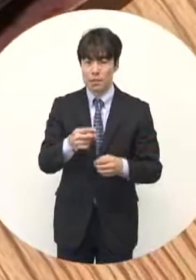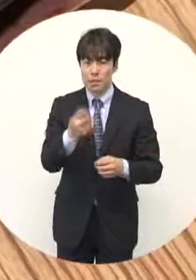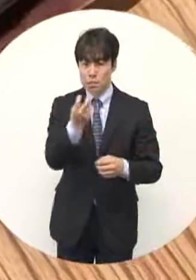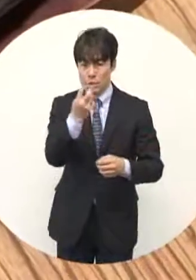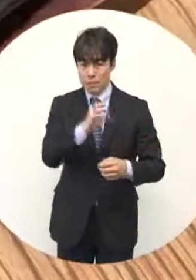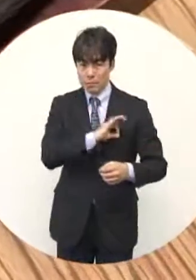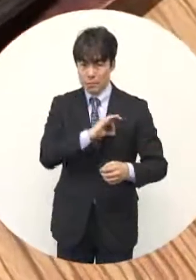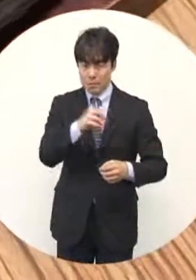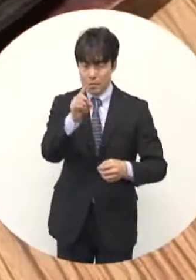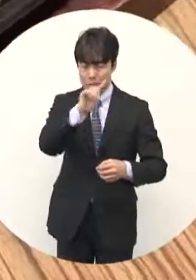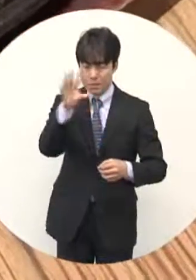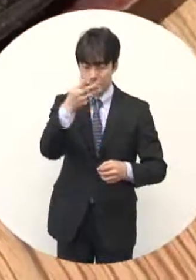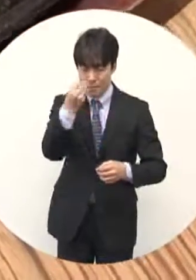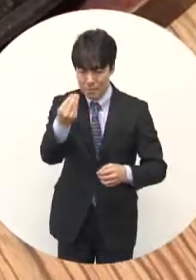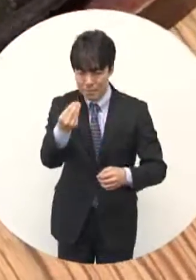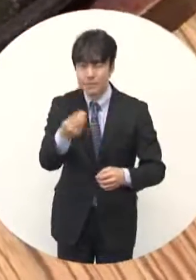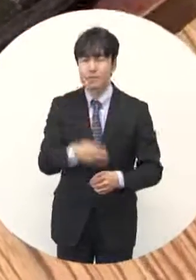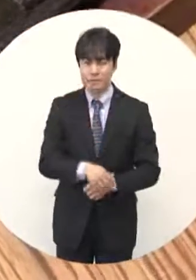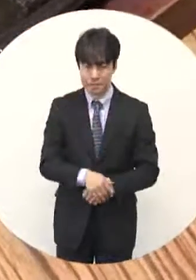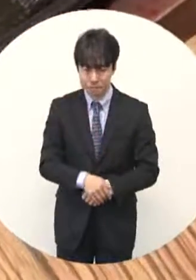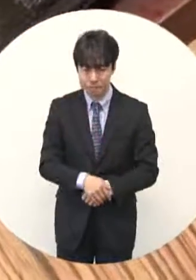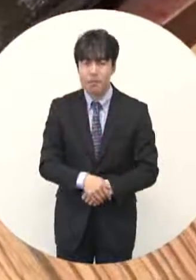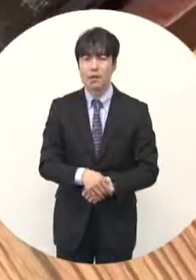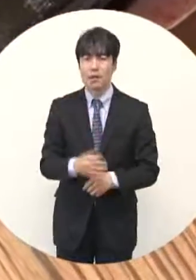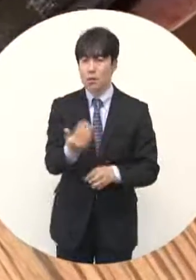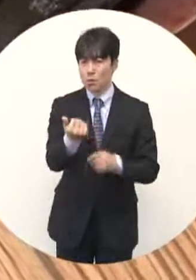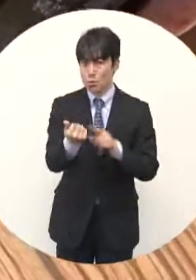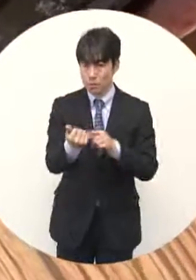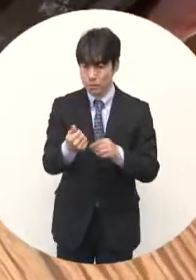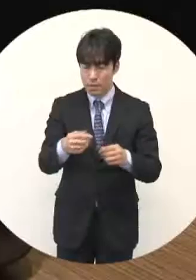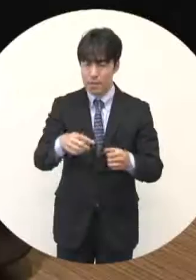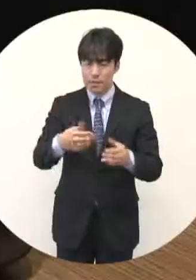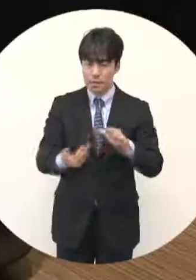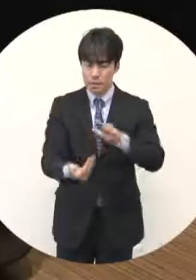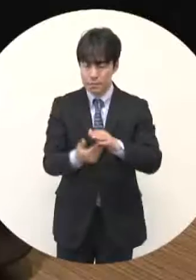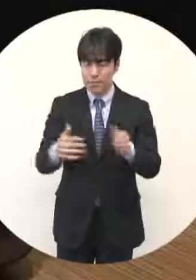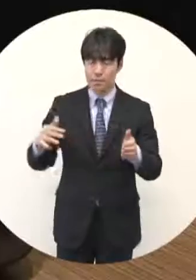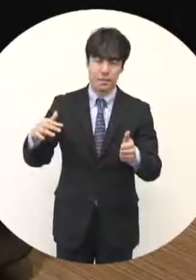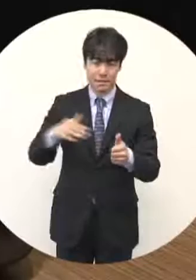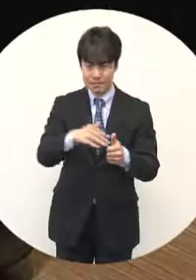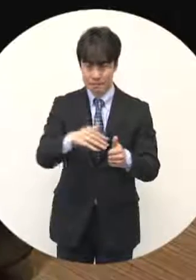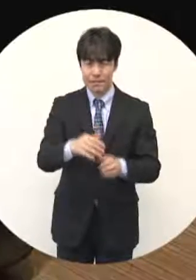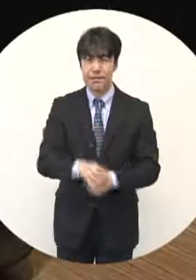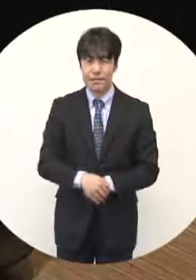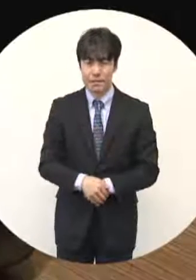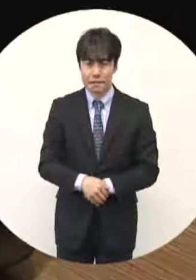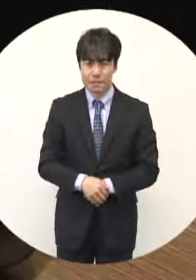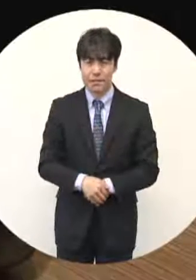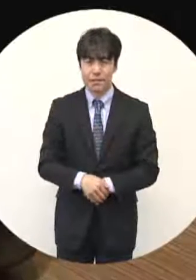こちらの満天焼き餃子はお店ナンバーワン人気。 熱々